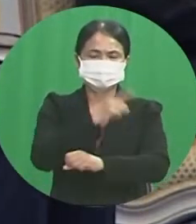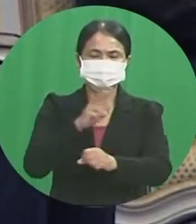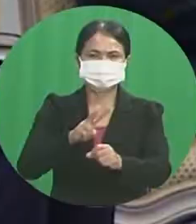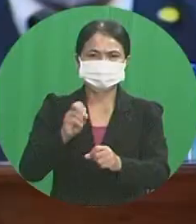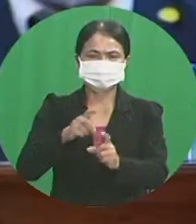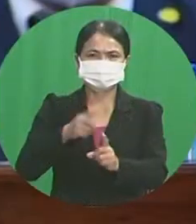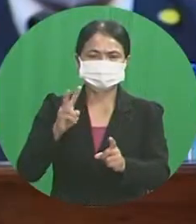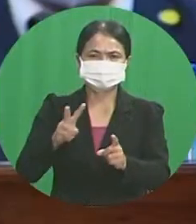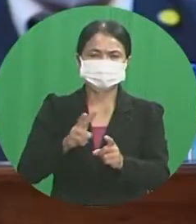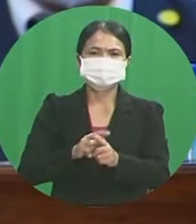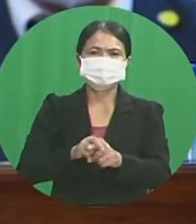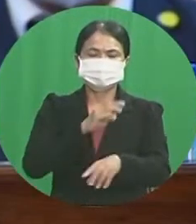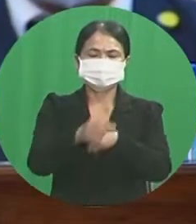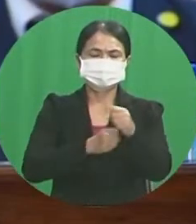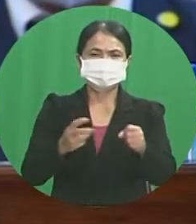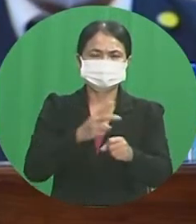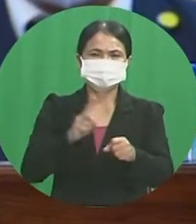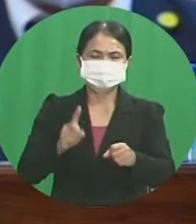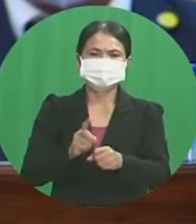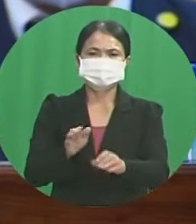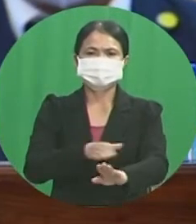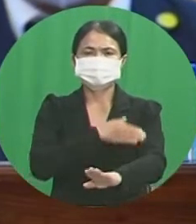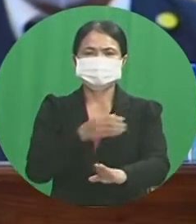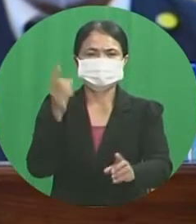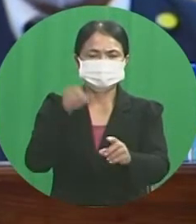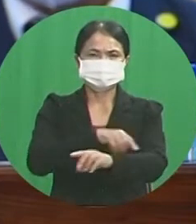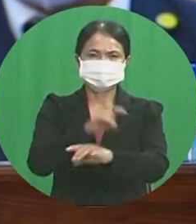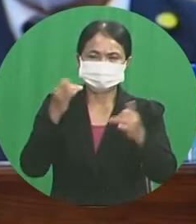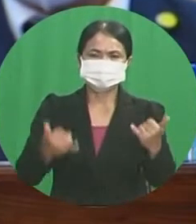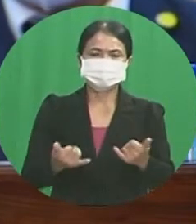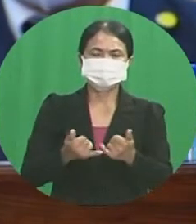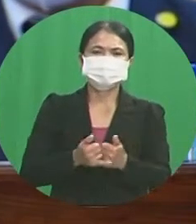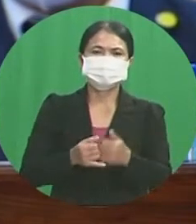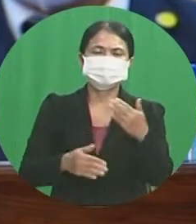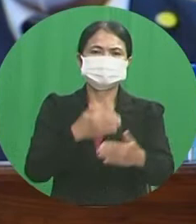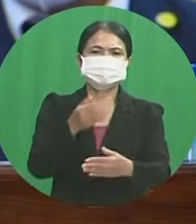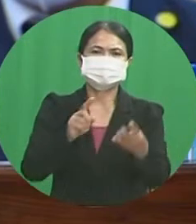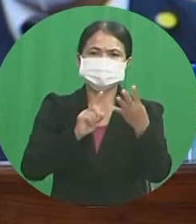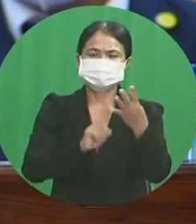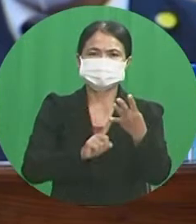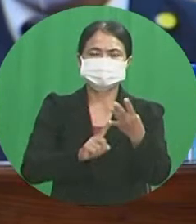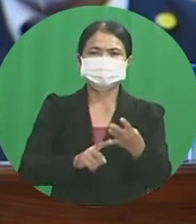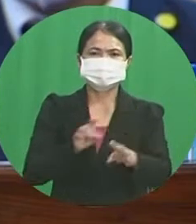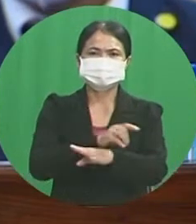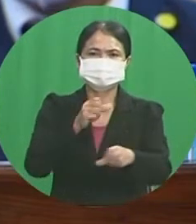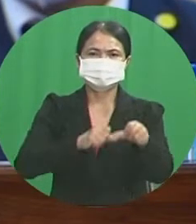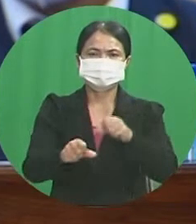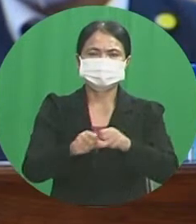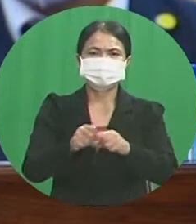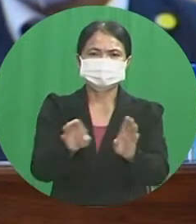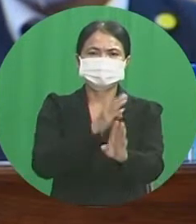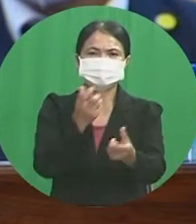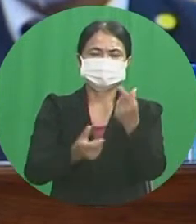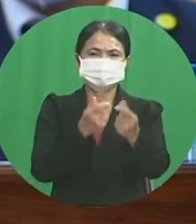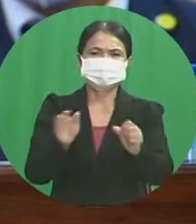20ខែកុម្ភៈឆ្នាំ2021រហូតមកដល់បច្ចុប្បន្ននេះនិងដំណាក់កាលទី4ចាប់ពីពេលនេះគឺការបើកដំ